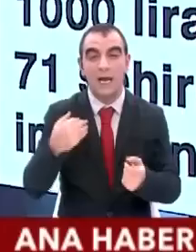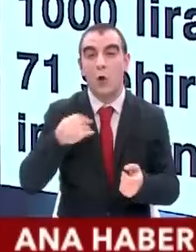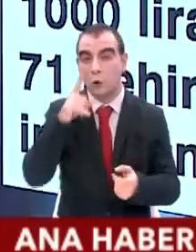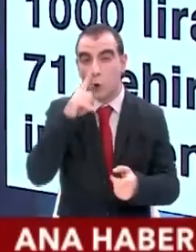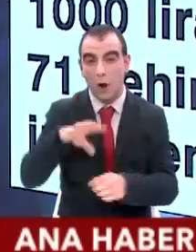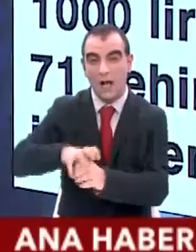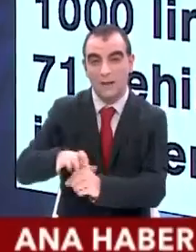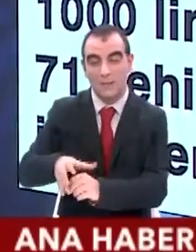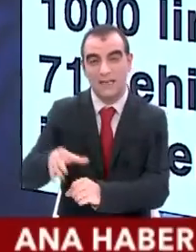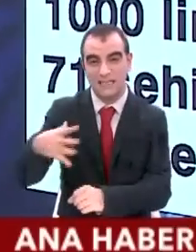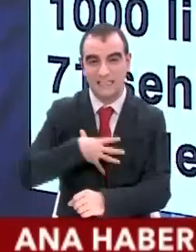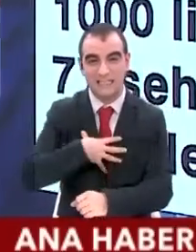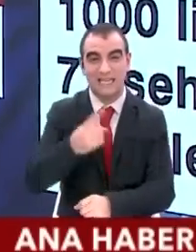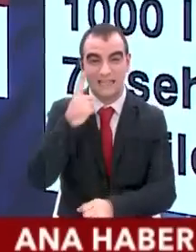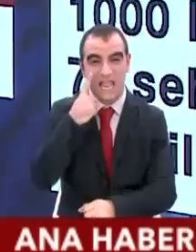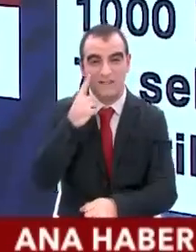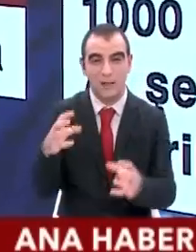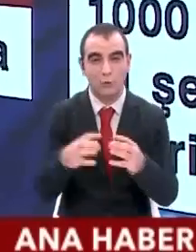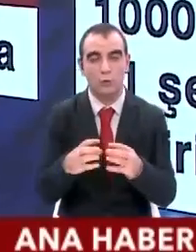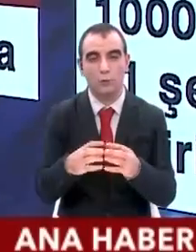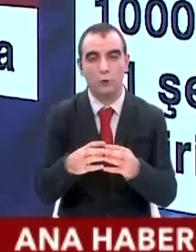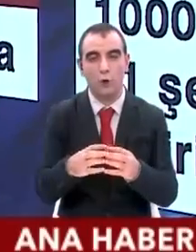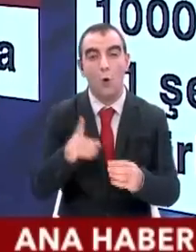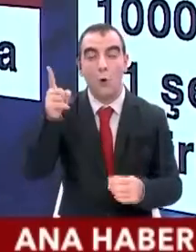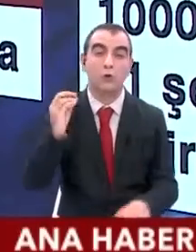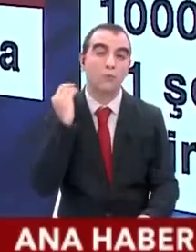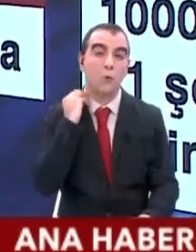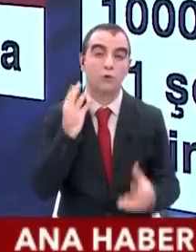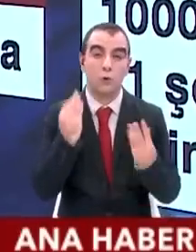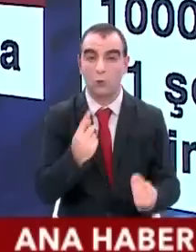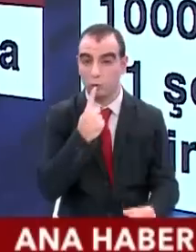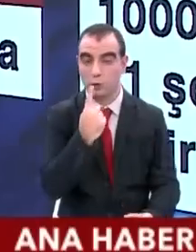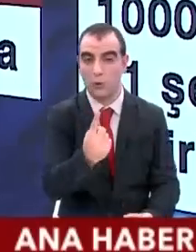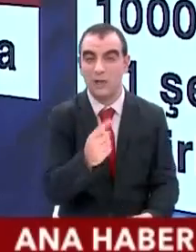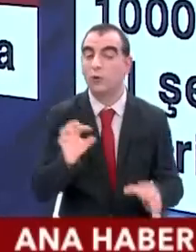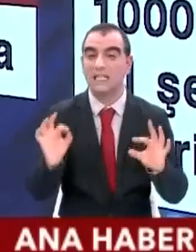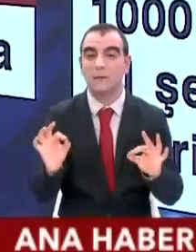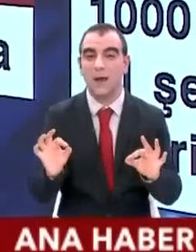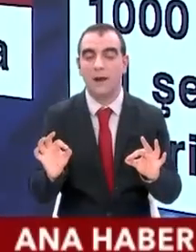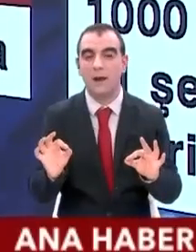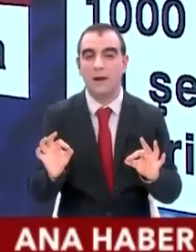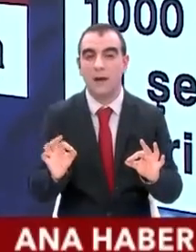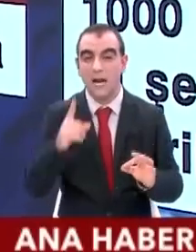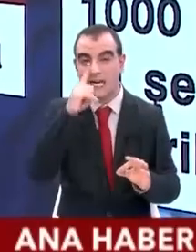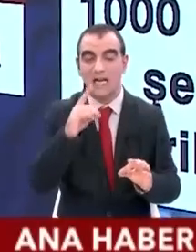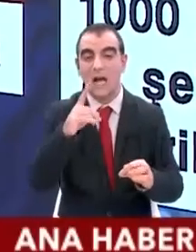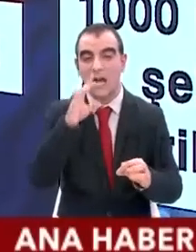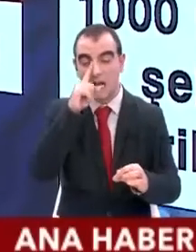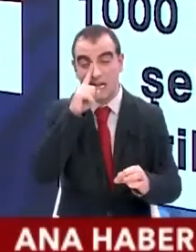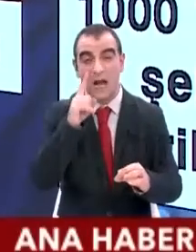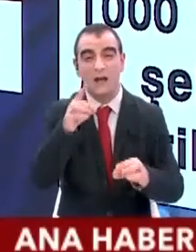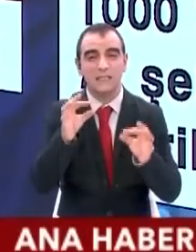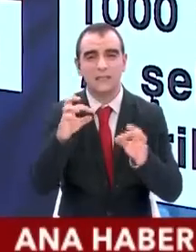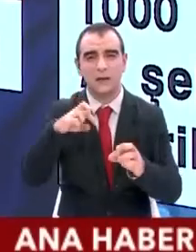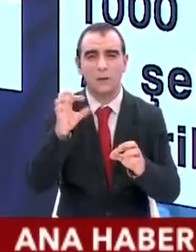sahibi olan devlet kurumu onun borcu olduğu söyleniyor kime gasproma O da